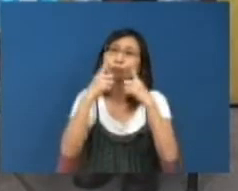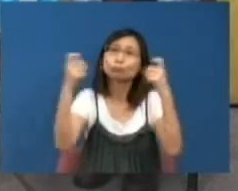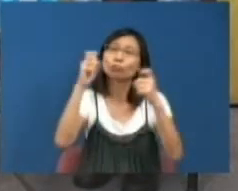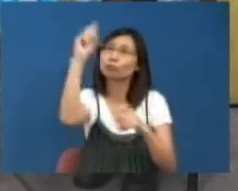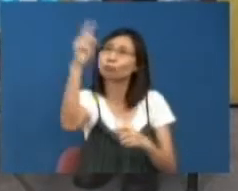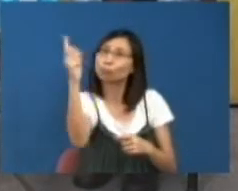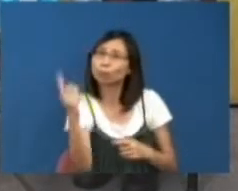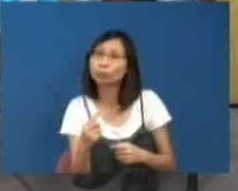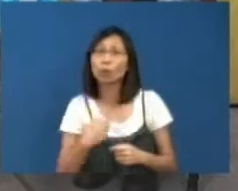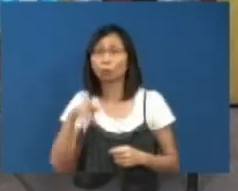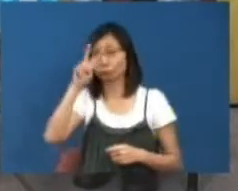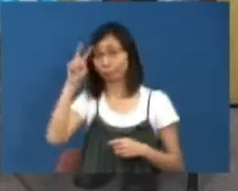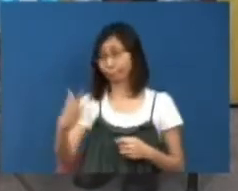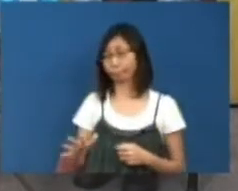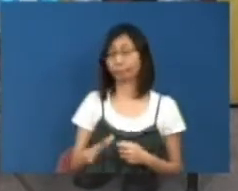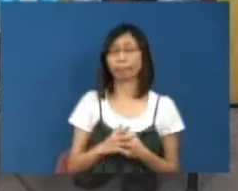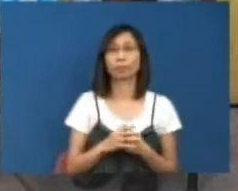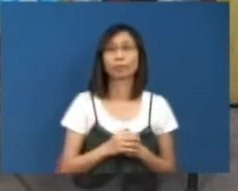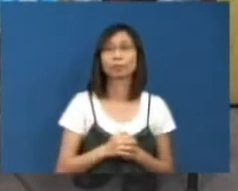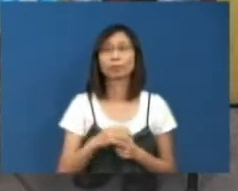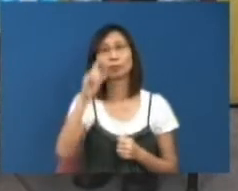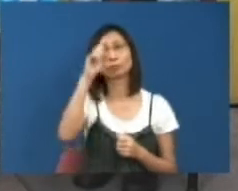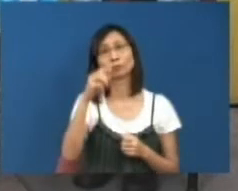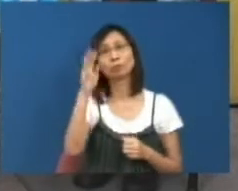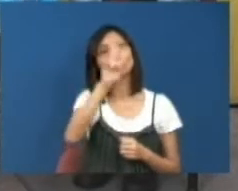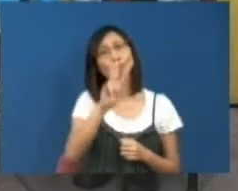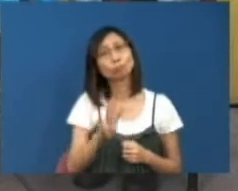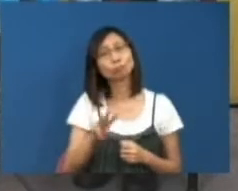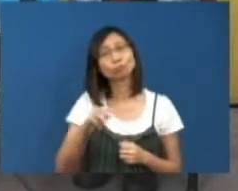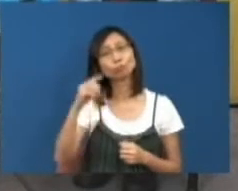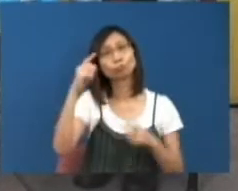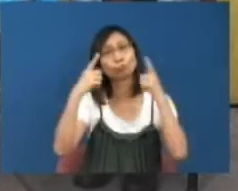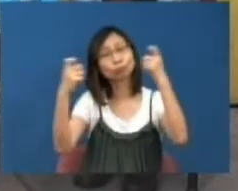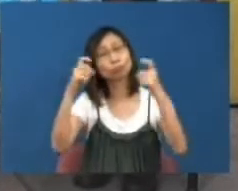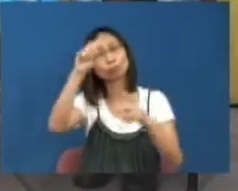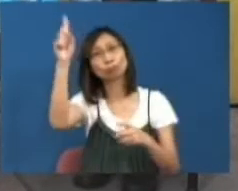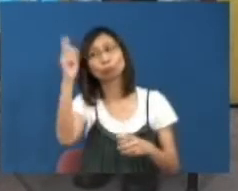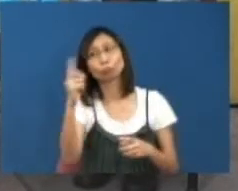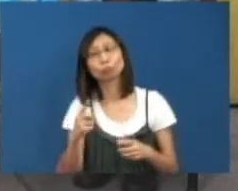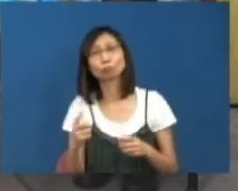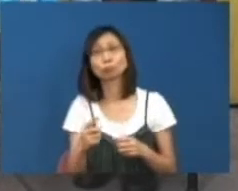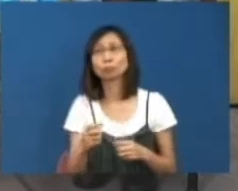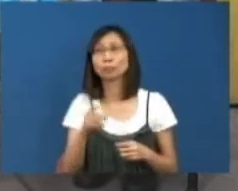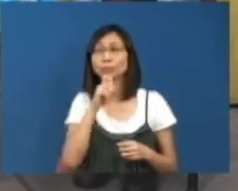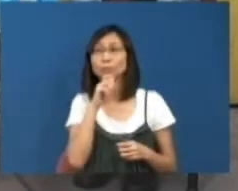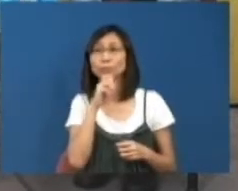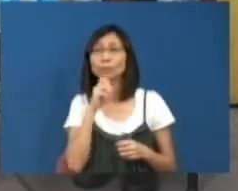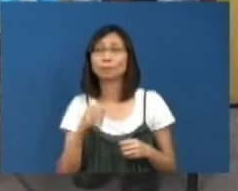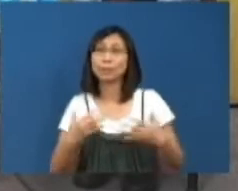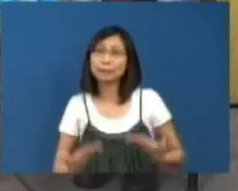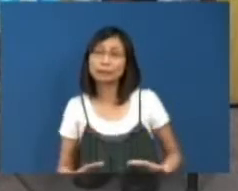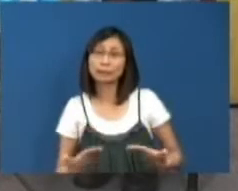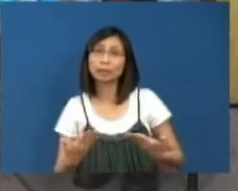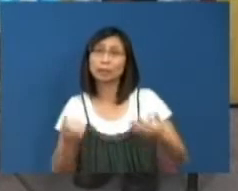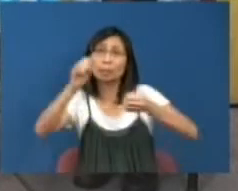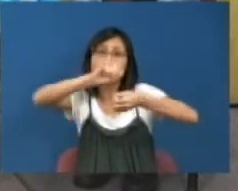過啊。 咁嗰啲水龍捲嘅出現咧，係仍而家嗰個科技咧，仲係唔係咁容易完全